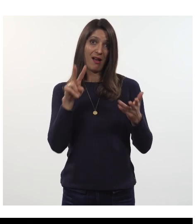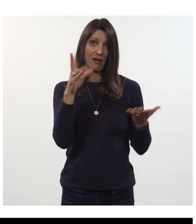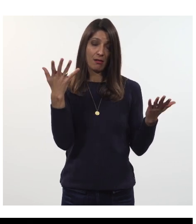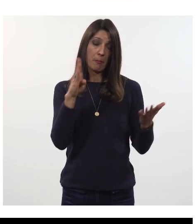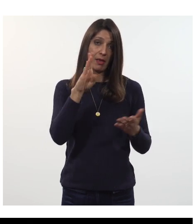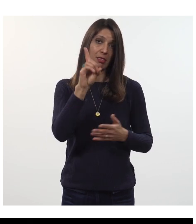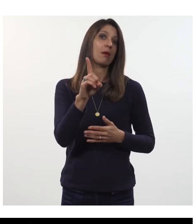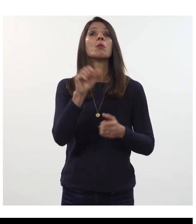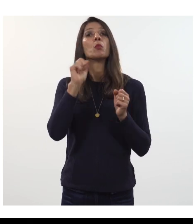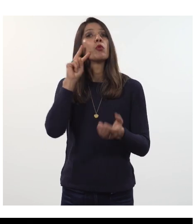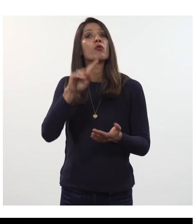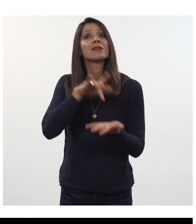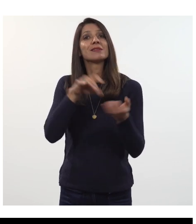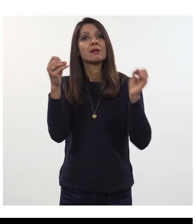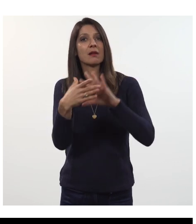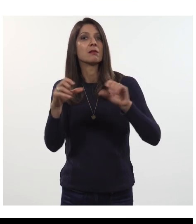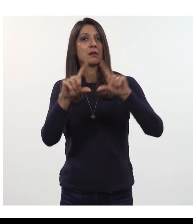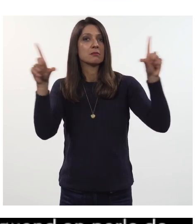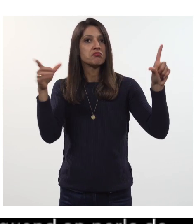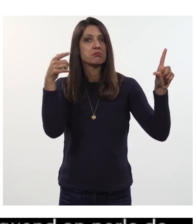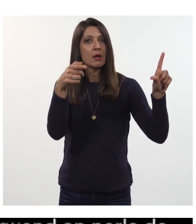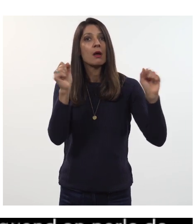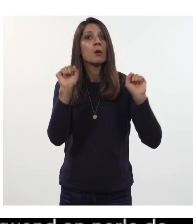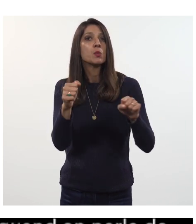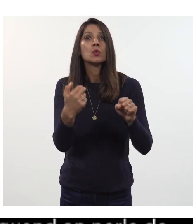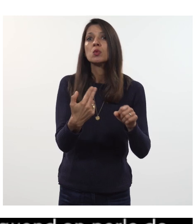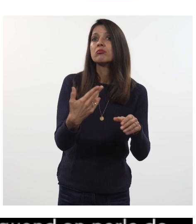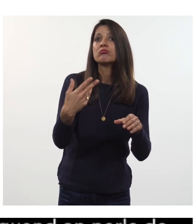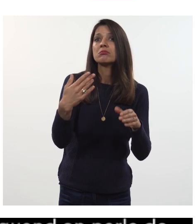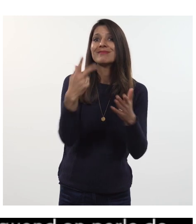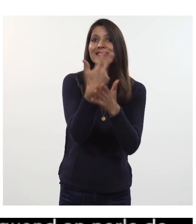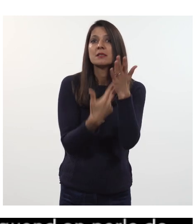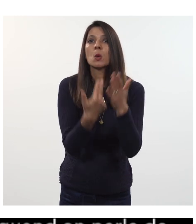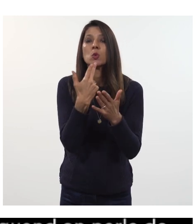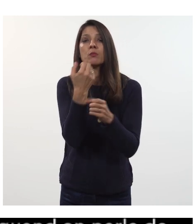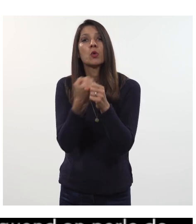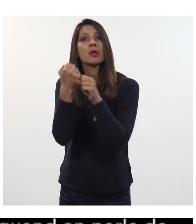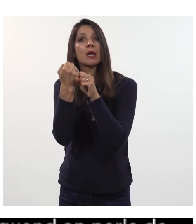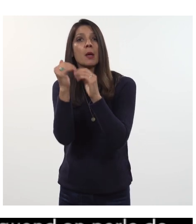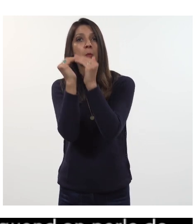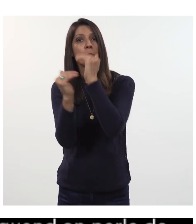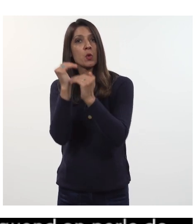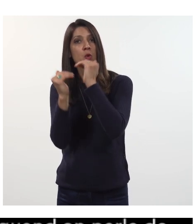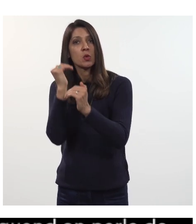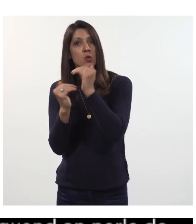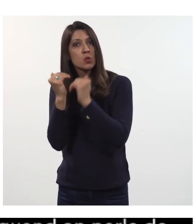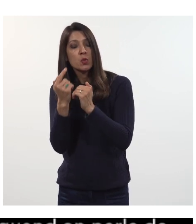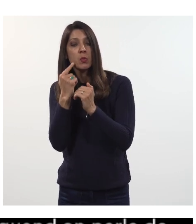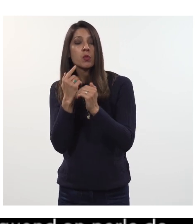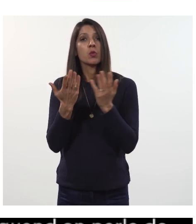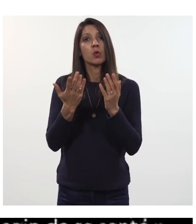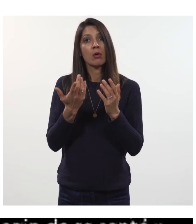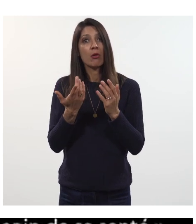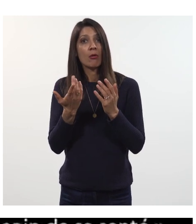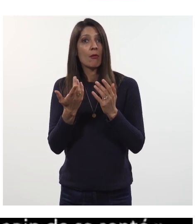retrouverez sur le site internet où on peut utiliser les dessins pour établir des menus, réaliser des ateliers d'éducation thérapeutique sur